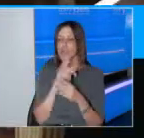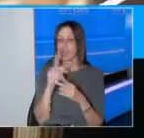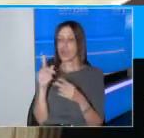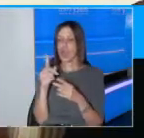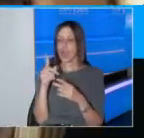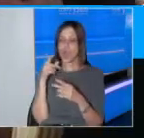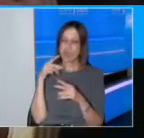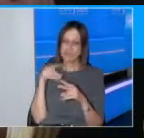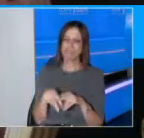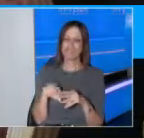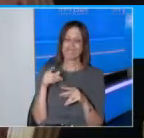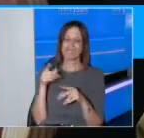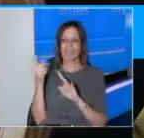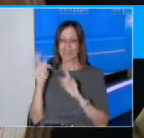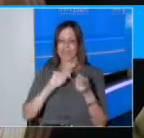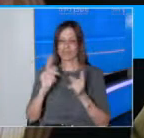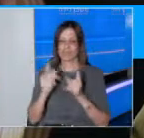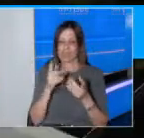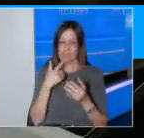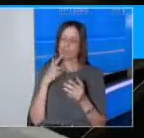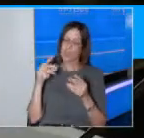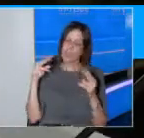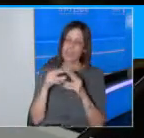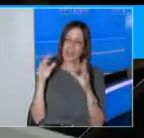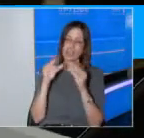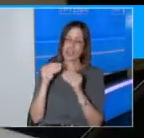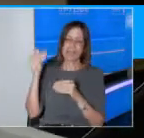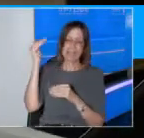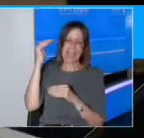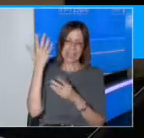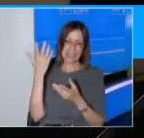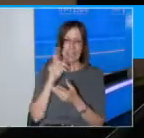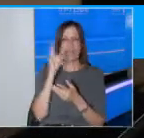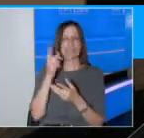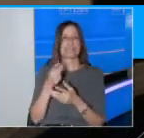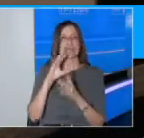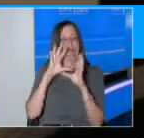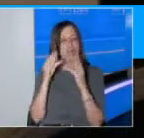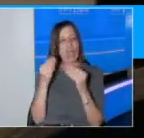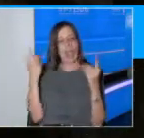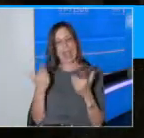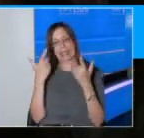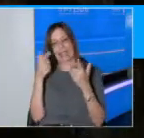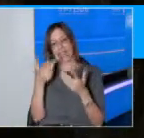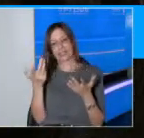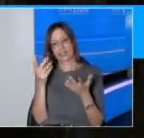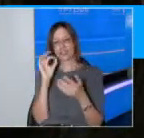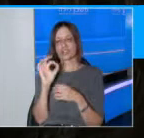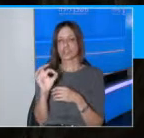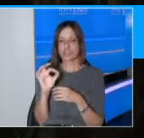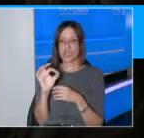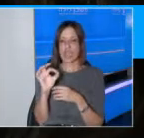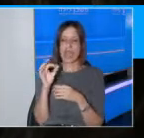את לו בעין אלה של אלה. אז הוא נפגש עם גנץ, לא צריך את כל החגיגה הזאת